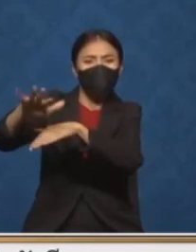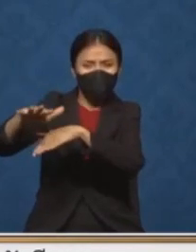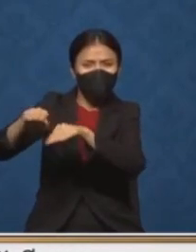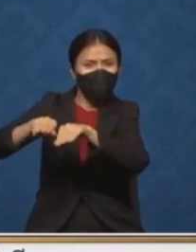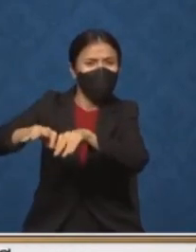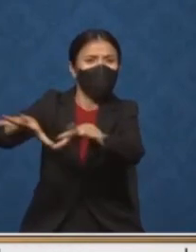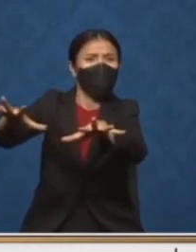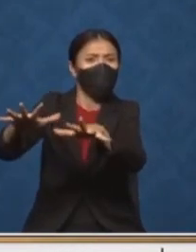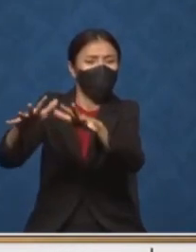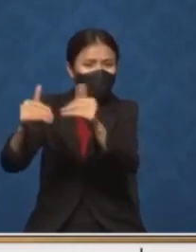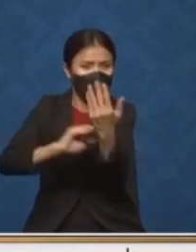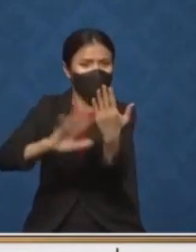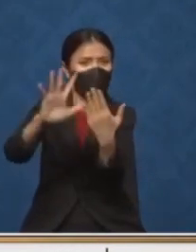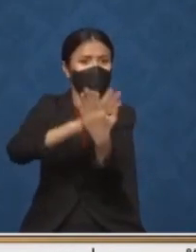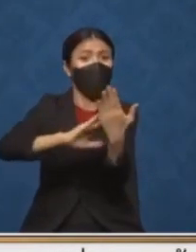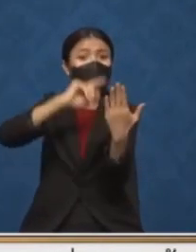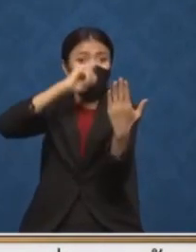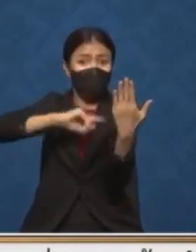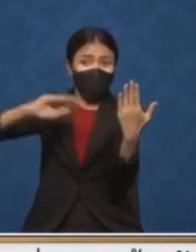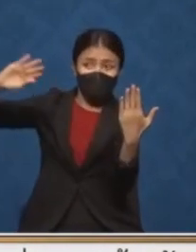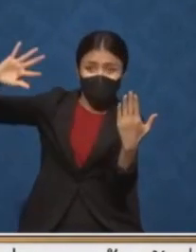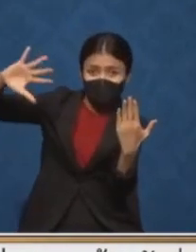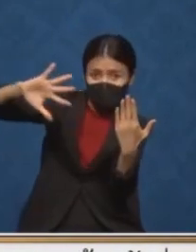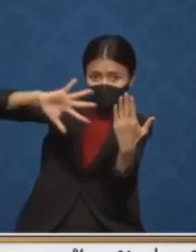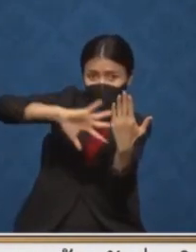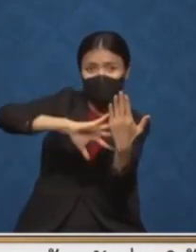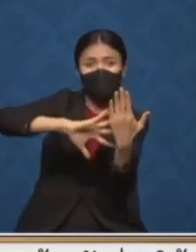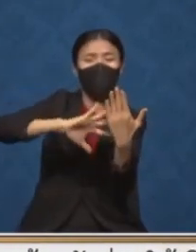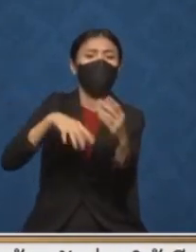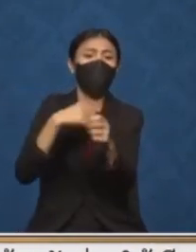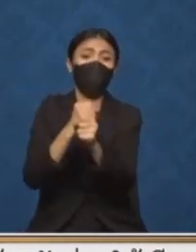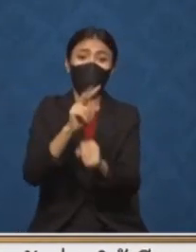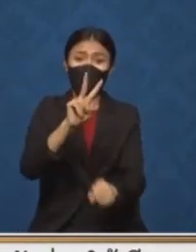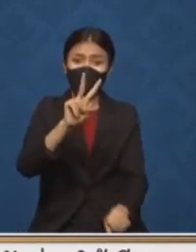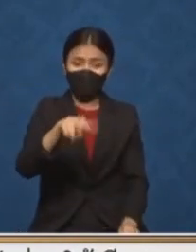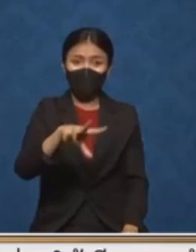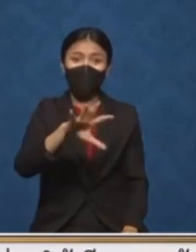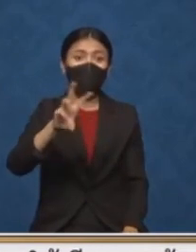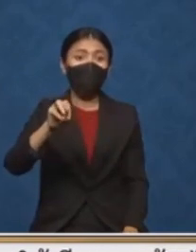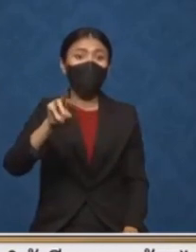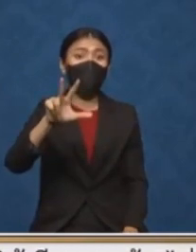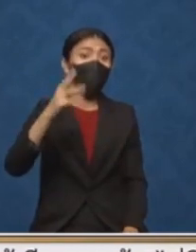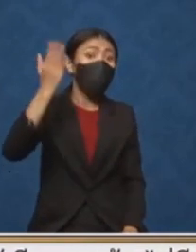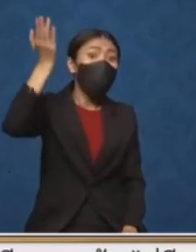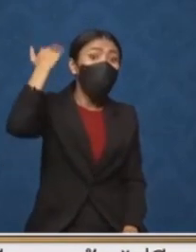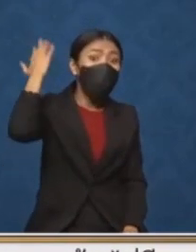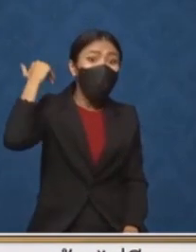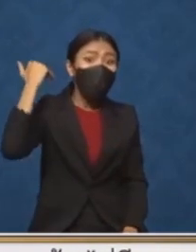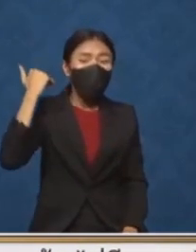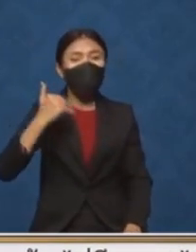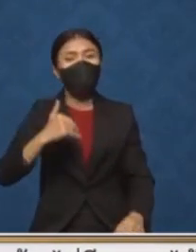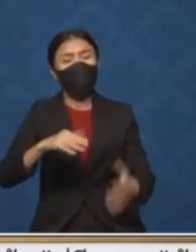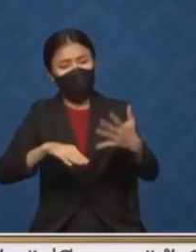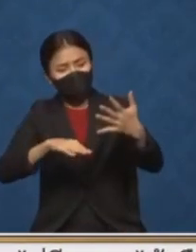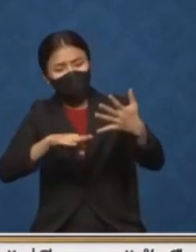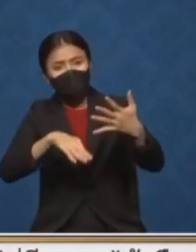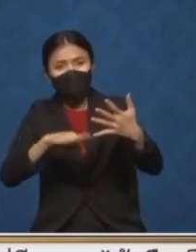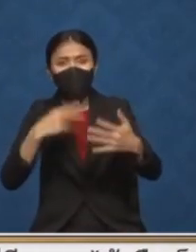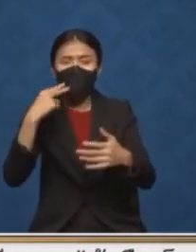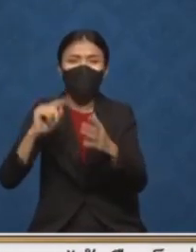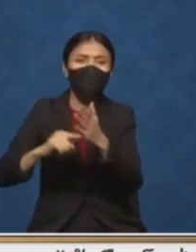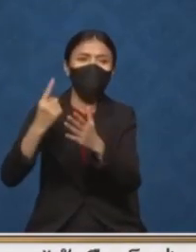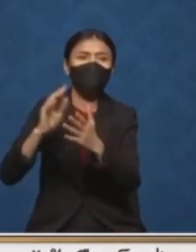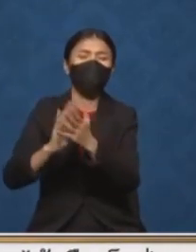เมื่อปลายปี 63ซึ่เริ่มทเดียวจากในประเทศปูตาล เนปาน